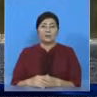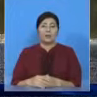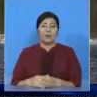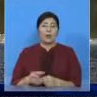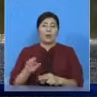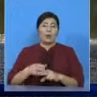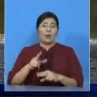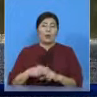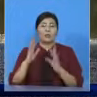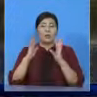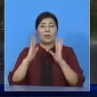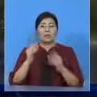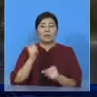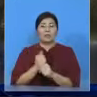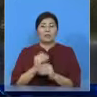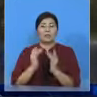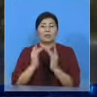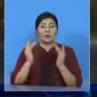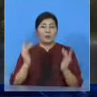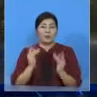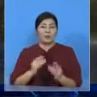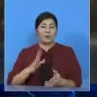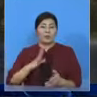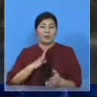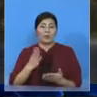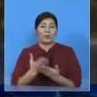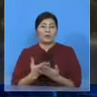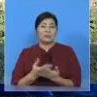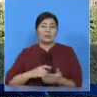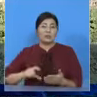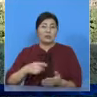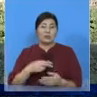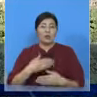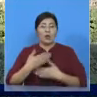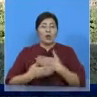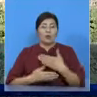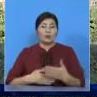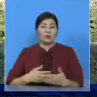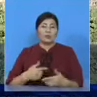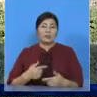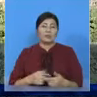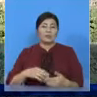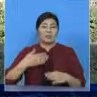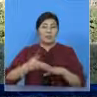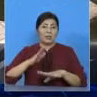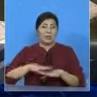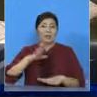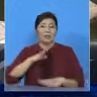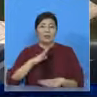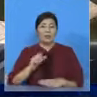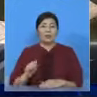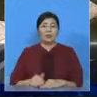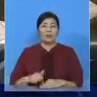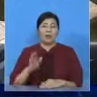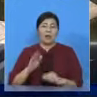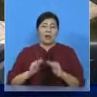Бұған дейін ағаштан жасалған көпірді місе тұтқан тұрғындар өзеннен өтер кезде қатты қиындық көрген. Балаларын дүкенге азық түлікке